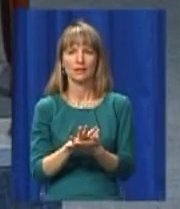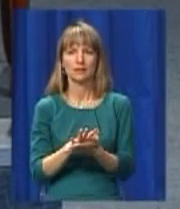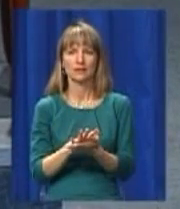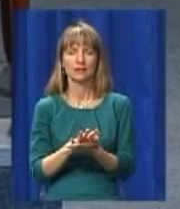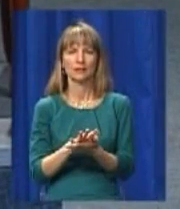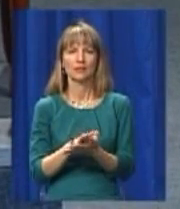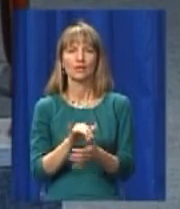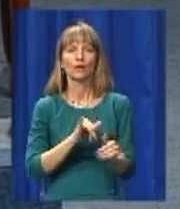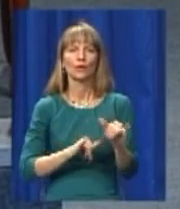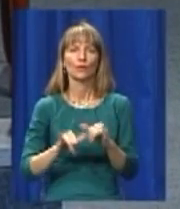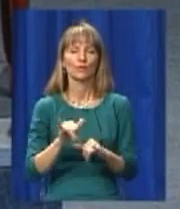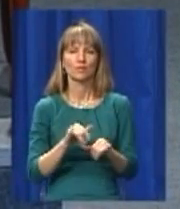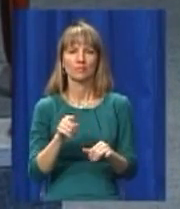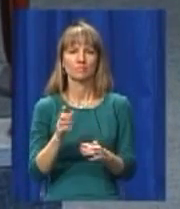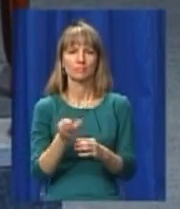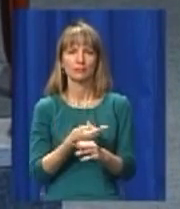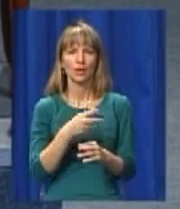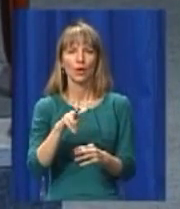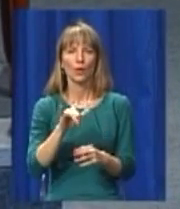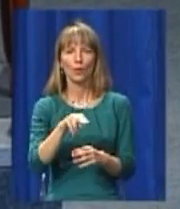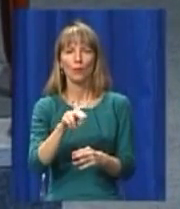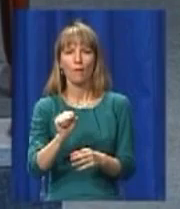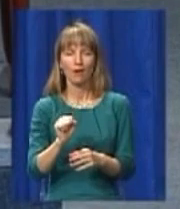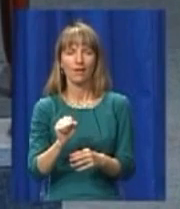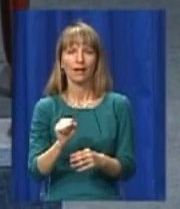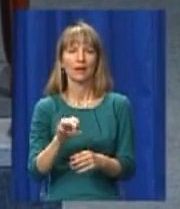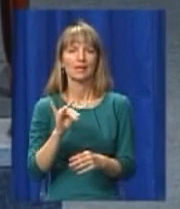Перхоть. Так, куди ж та саме лупа дінеться, і